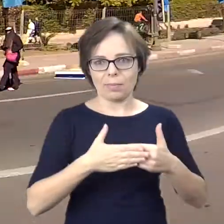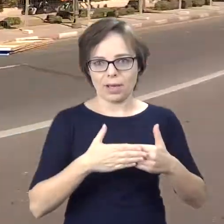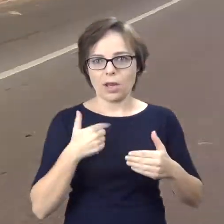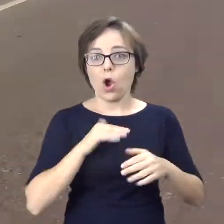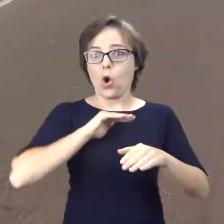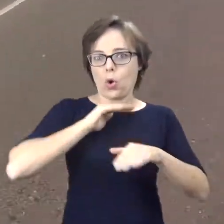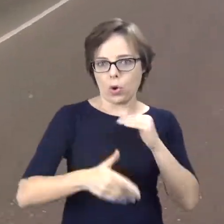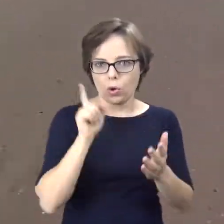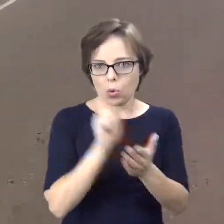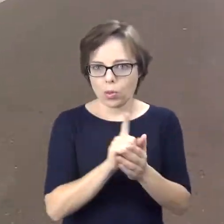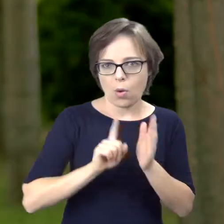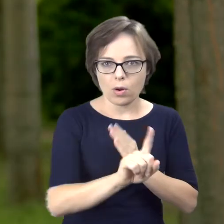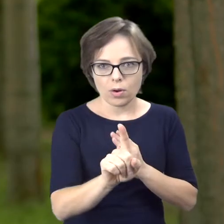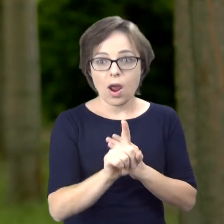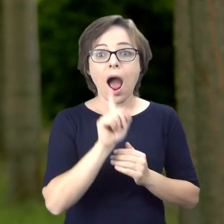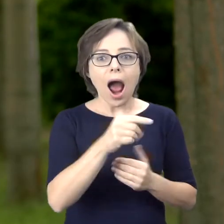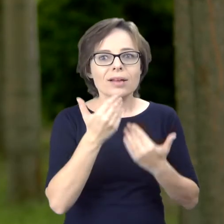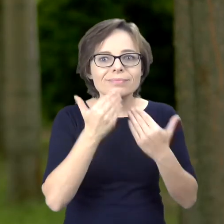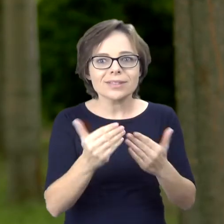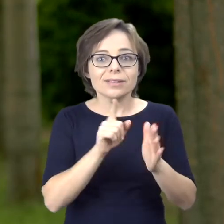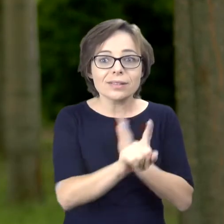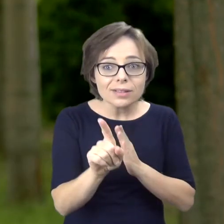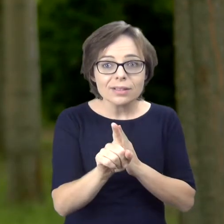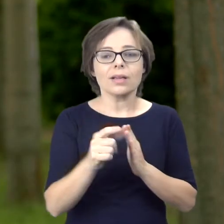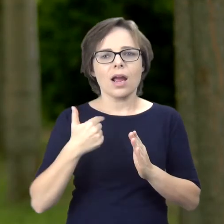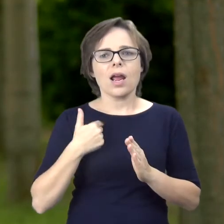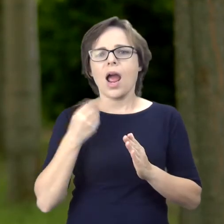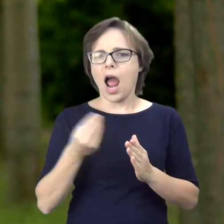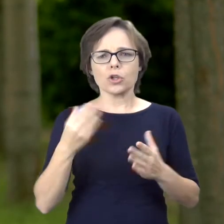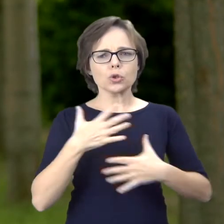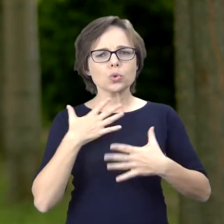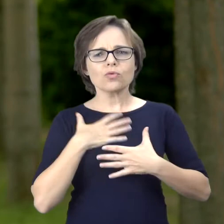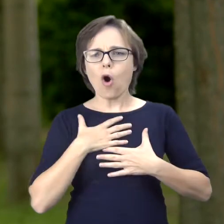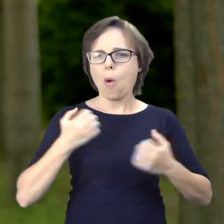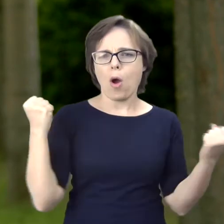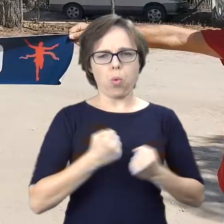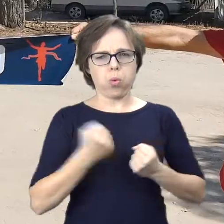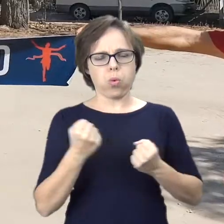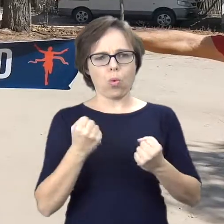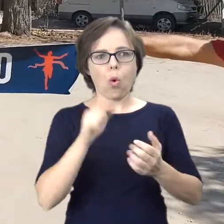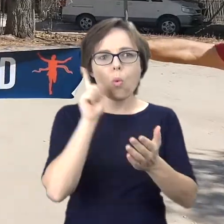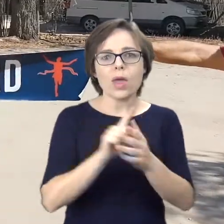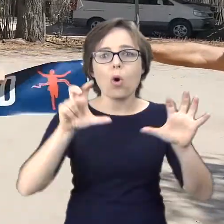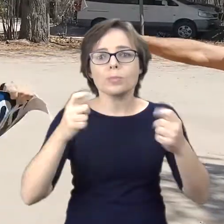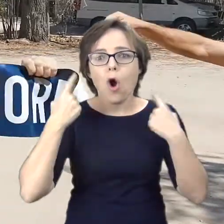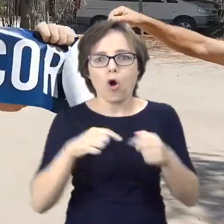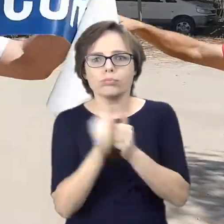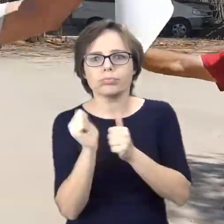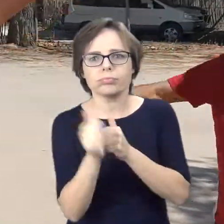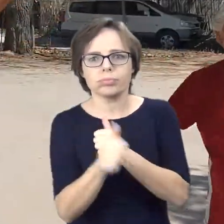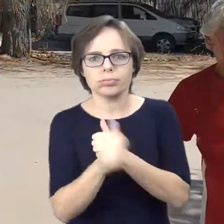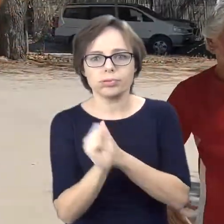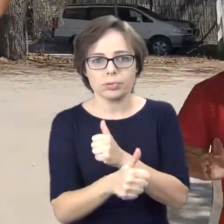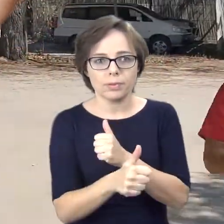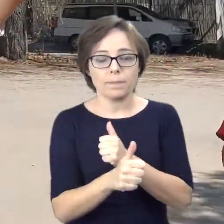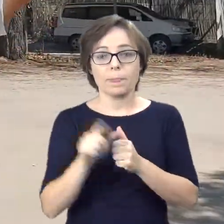stało? Dostałem taki power, że wyprzedziłem ponad 800 osób jeszcze w trakcie tego biegu i w rezultacie między jednym a drugim maratonem